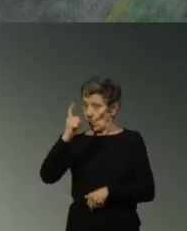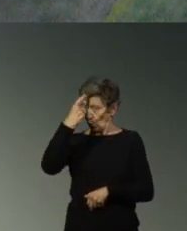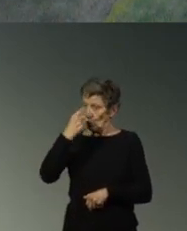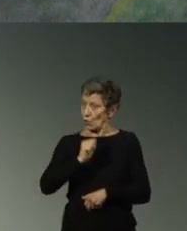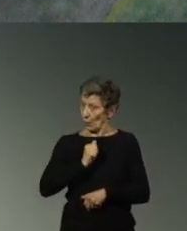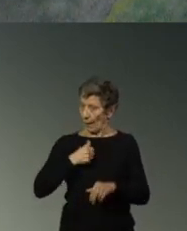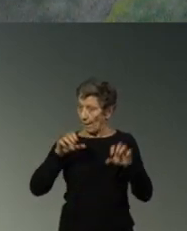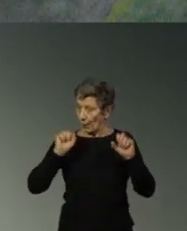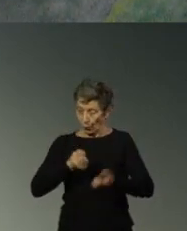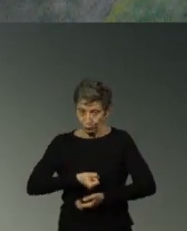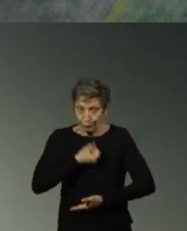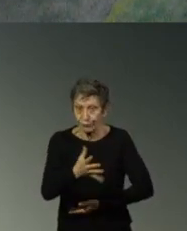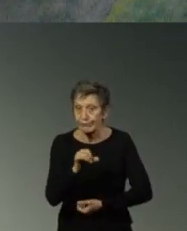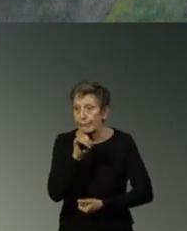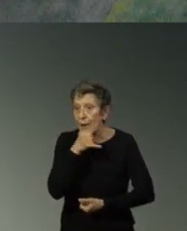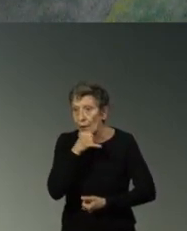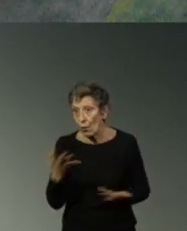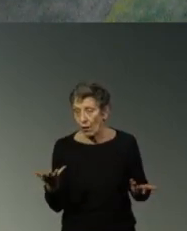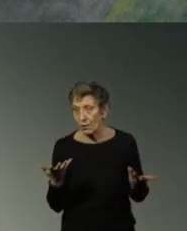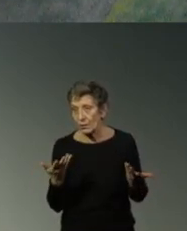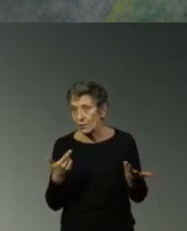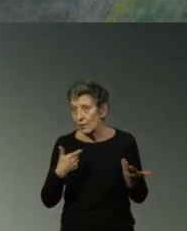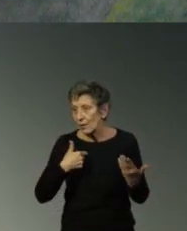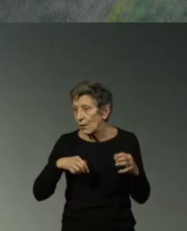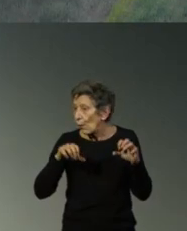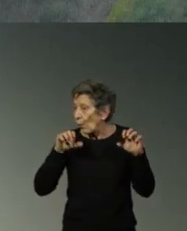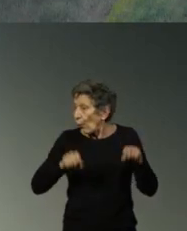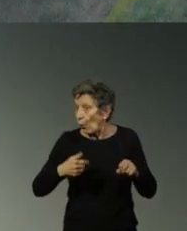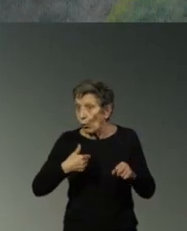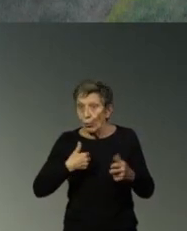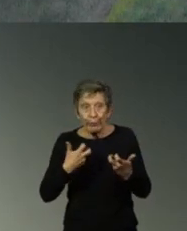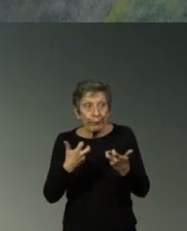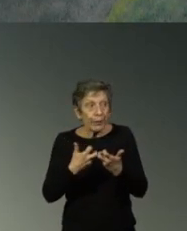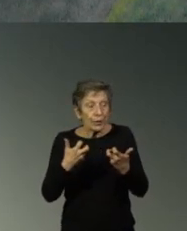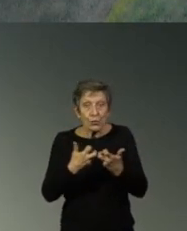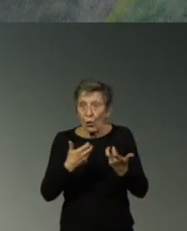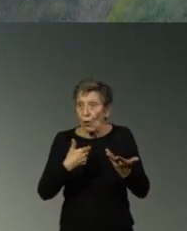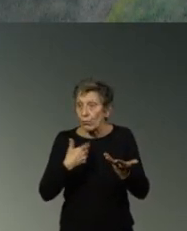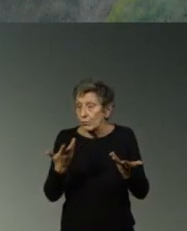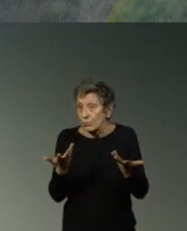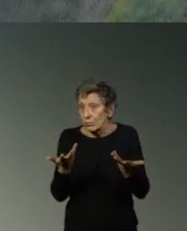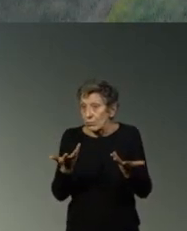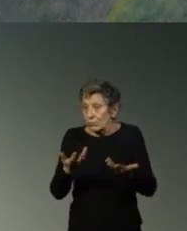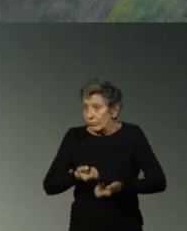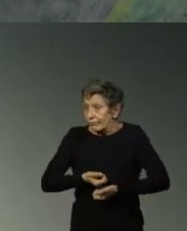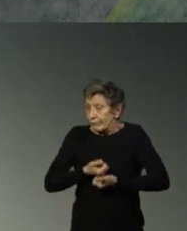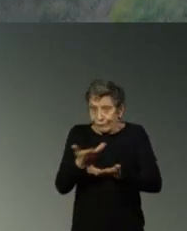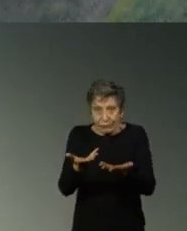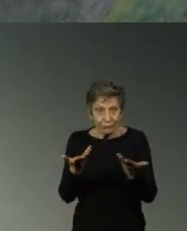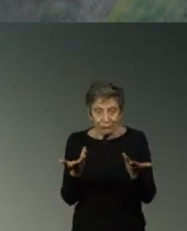être très maladroite et m'arroger le droit de parler d'un état que je ne connais